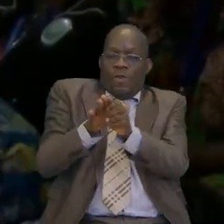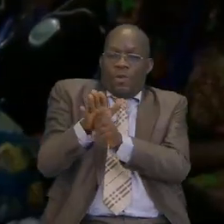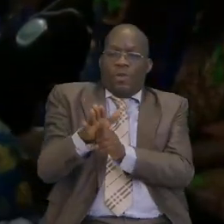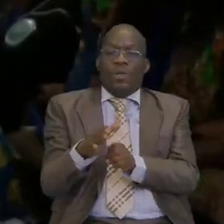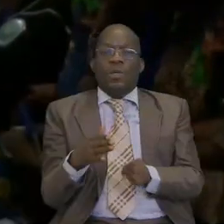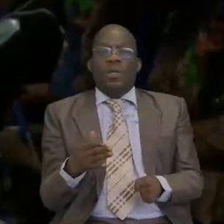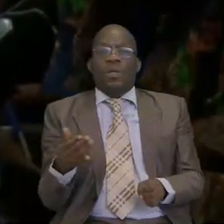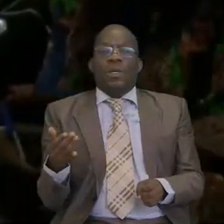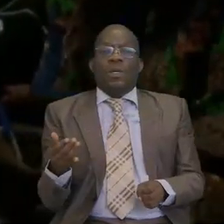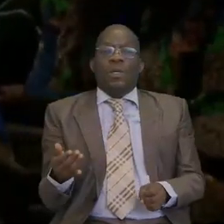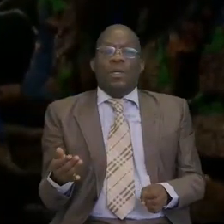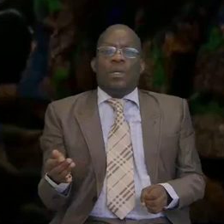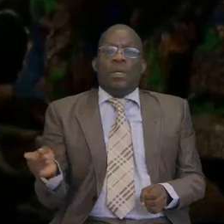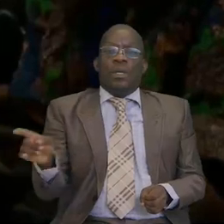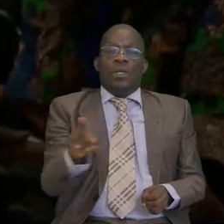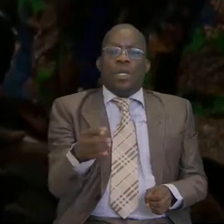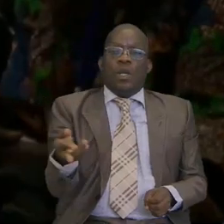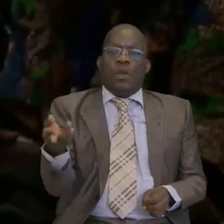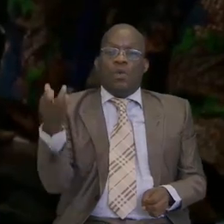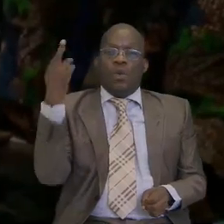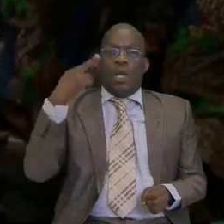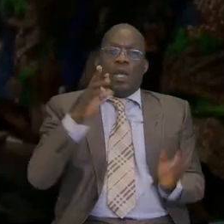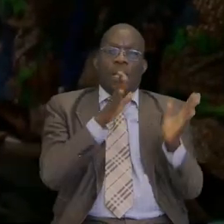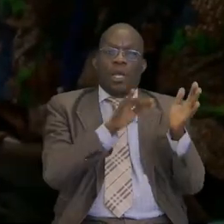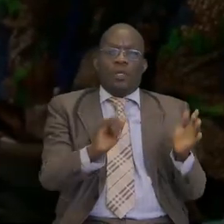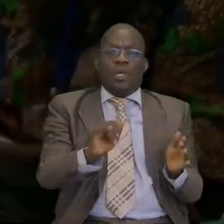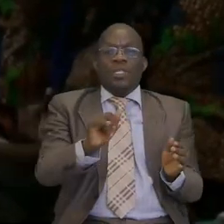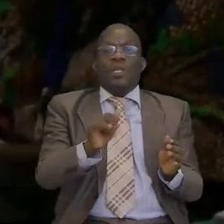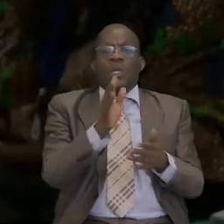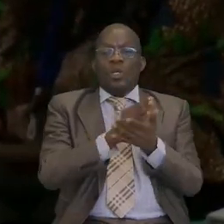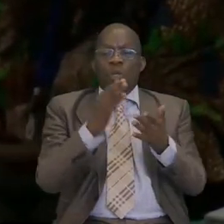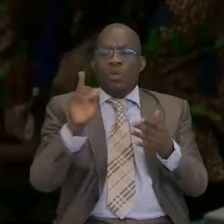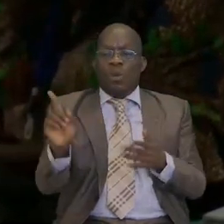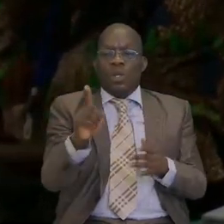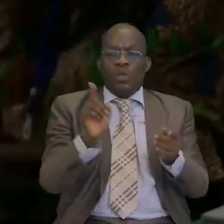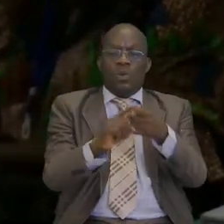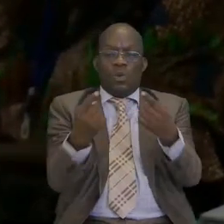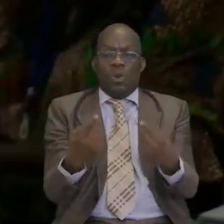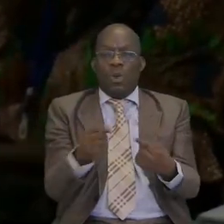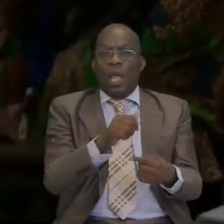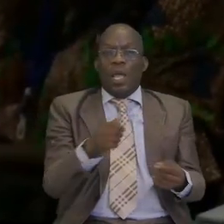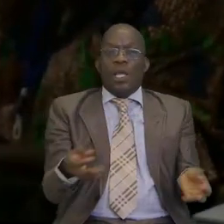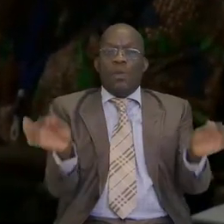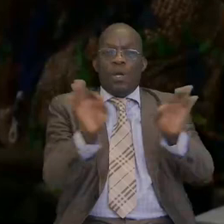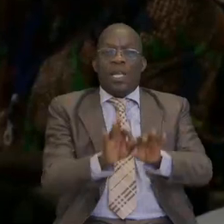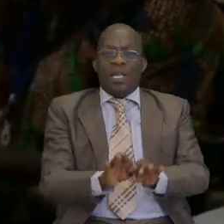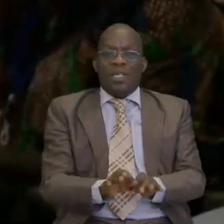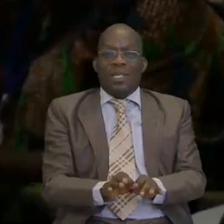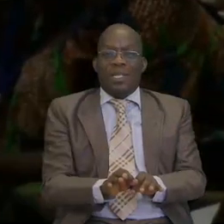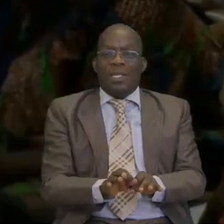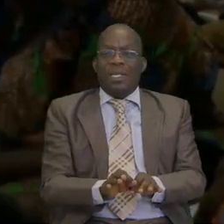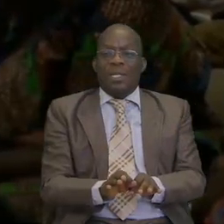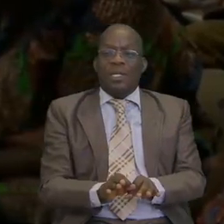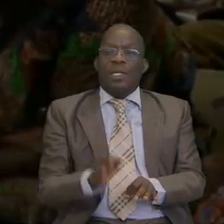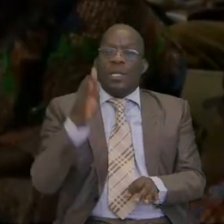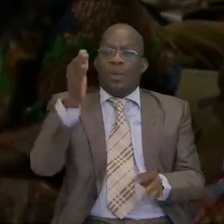Parce qu'ils espéraient quelqu'un qui devait venir. Un prédicateur bien connu. Un prédicateur